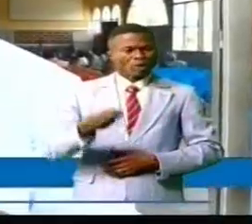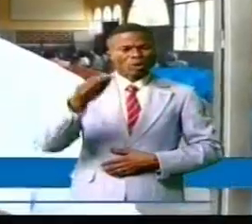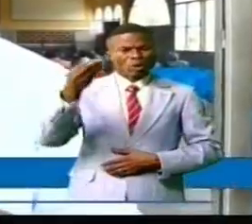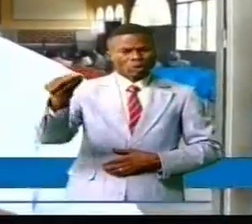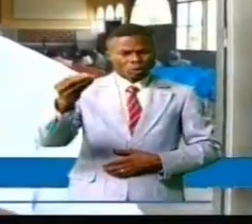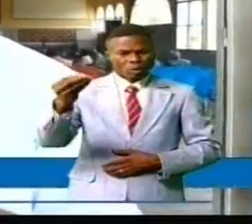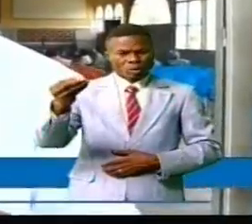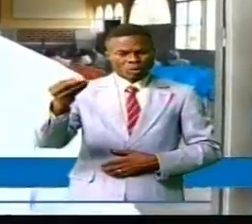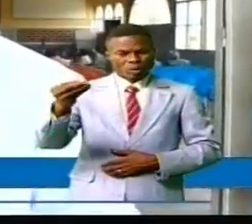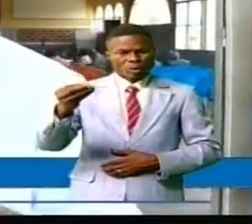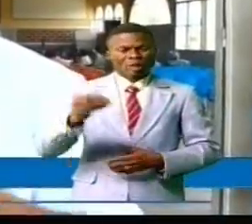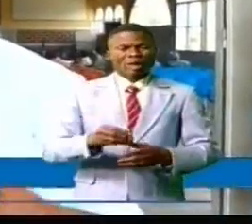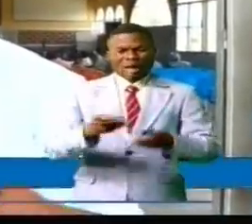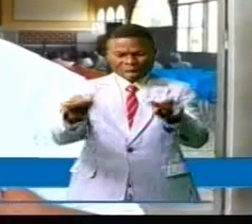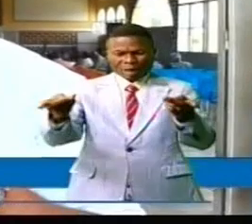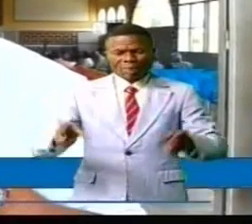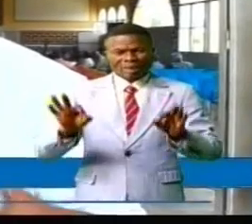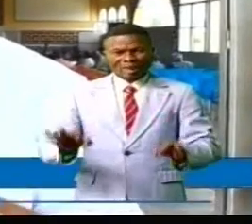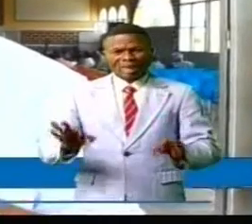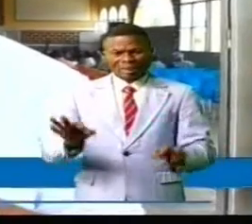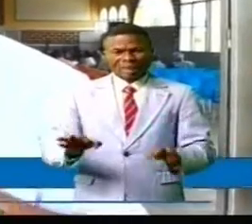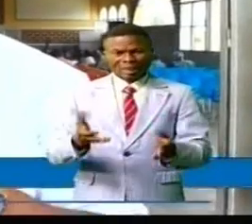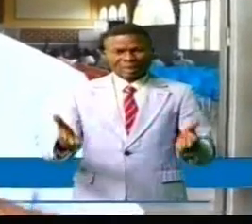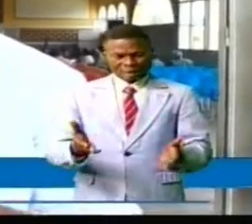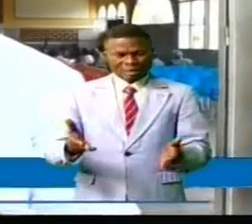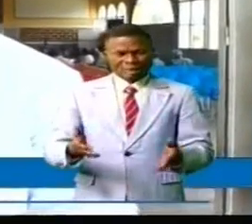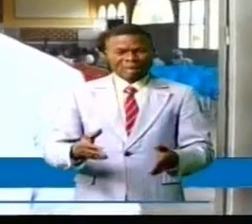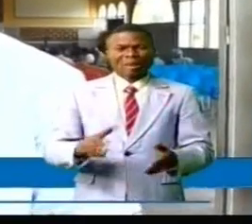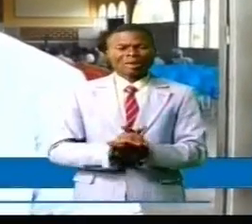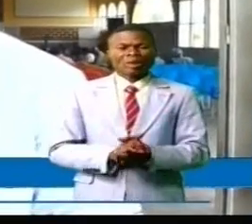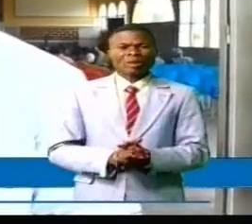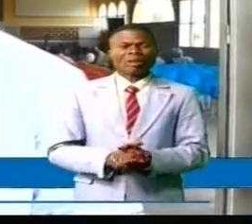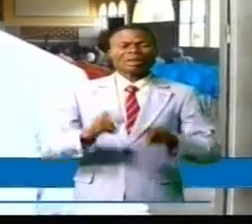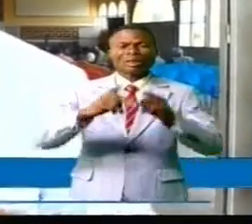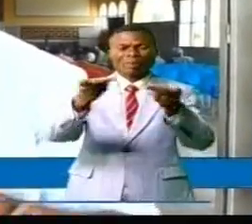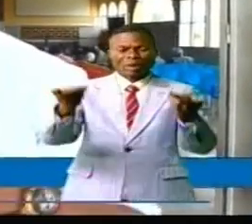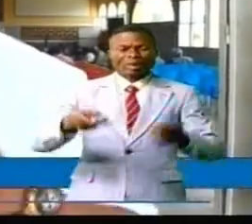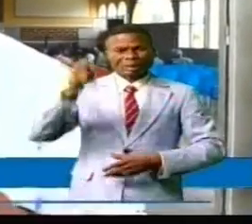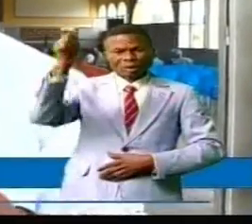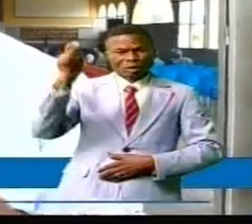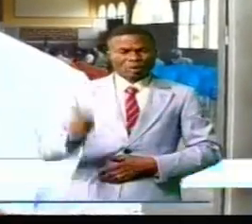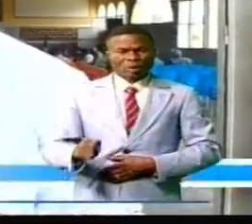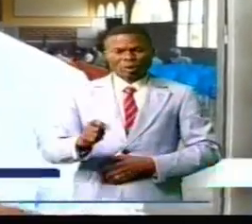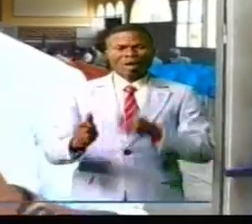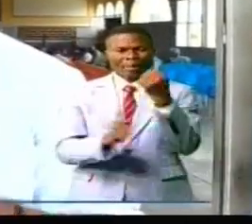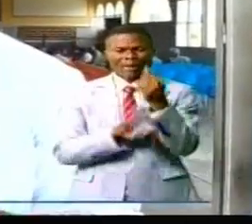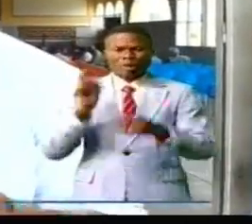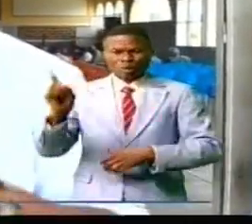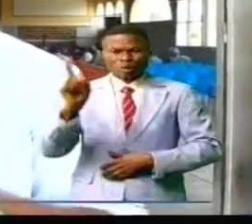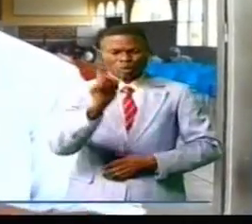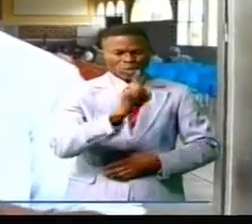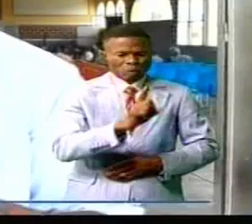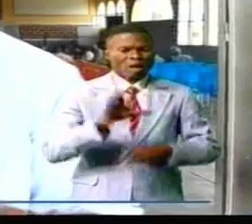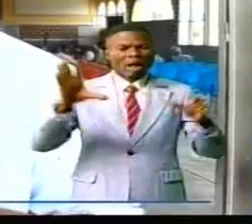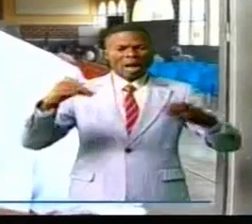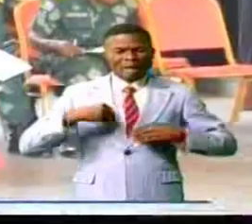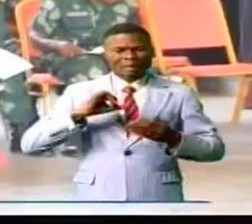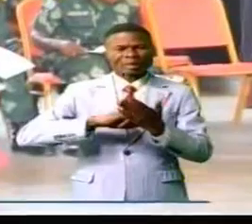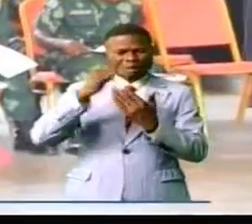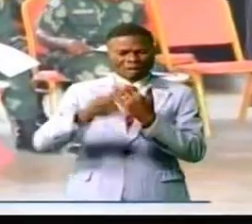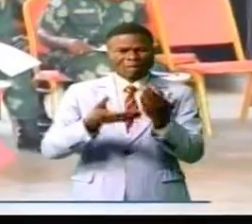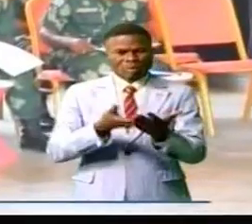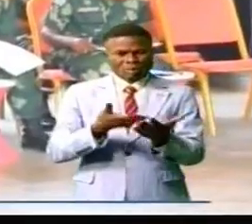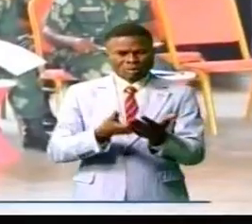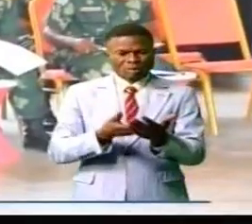un petit lopin de terre dans notre concession dans le groupement de Mossabo à chaque personne qui s'élance dans ces projets,